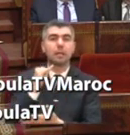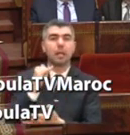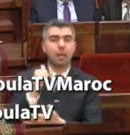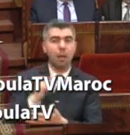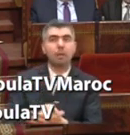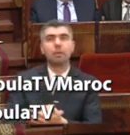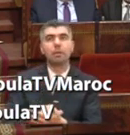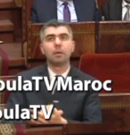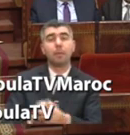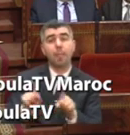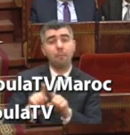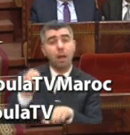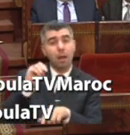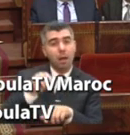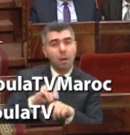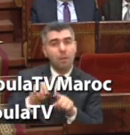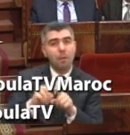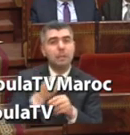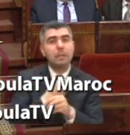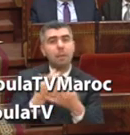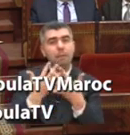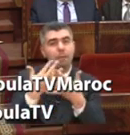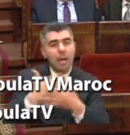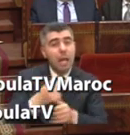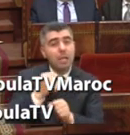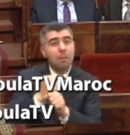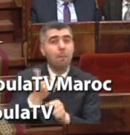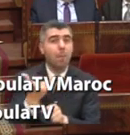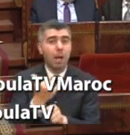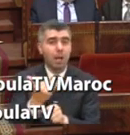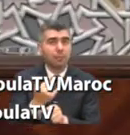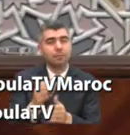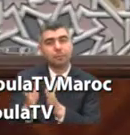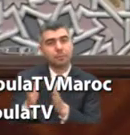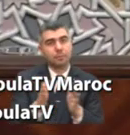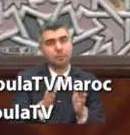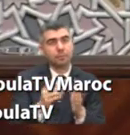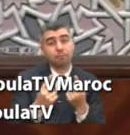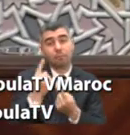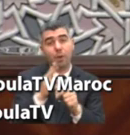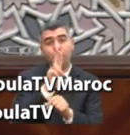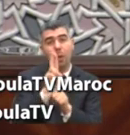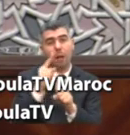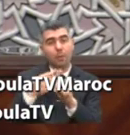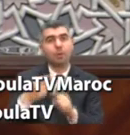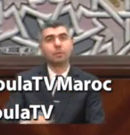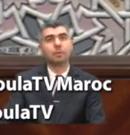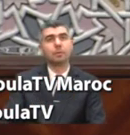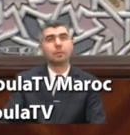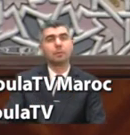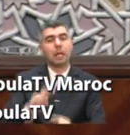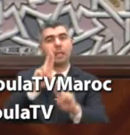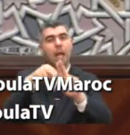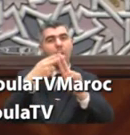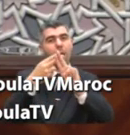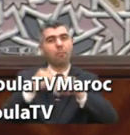إعادة النظر في تنظيم المستجلات بالإقليم. وشكرا. هل من تعقيب إضافي آخر؟ كلمة